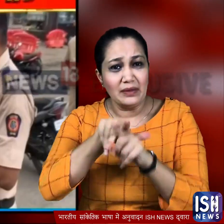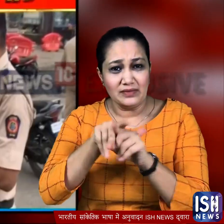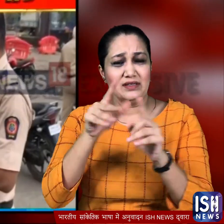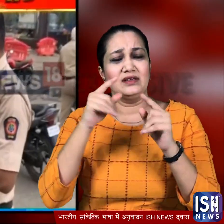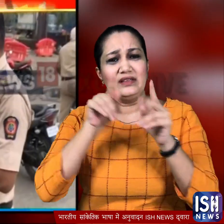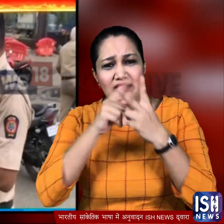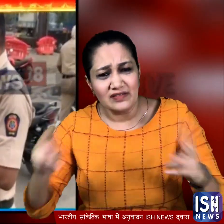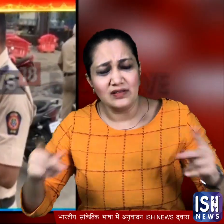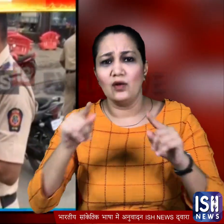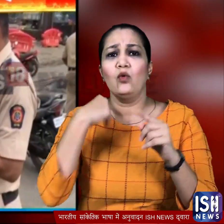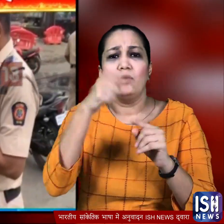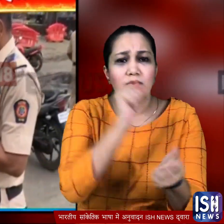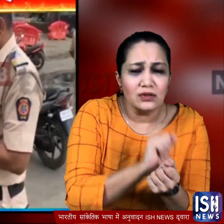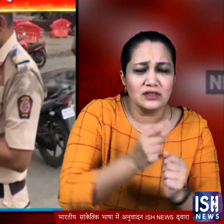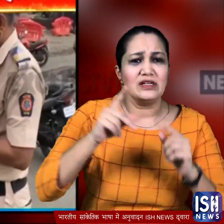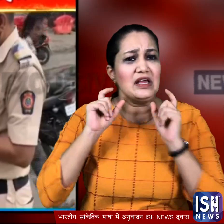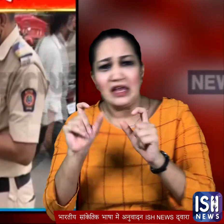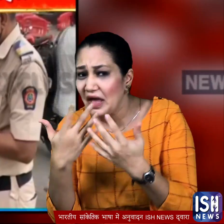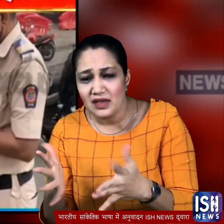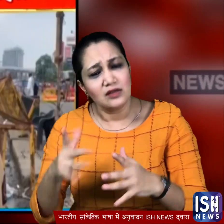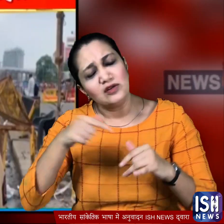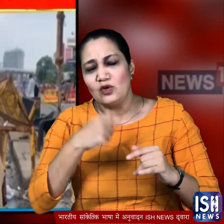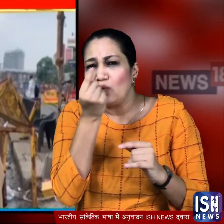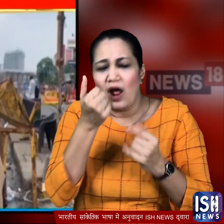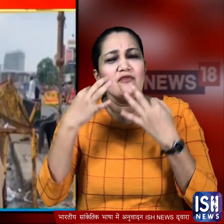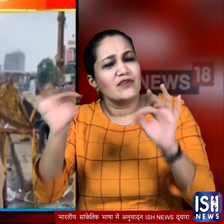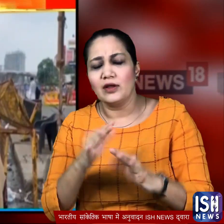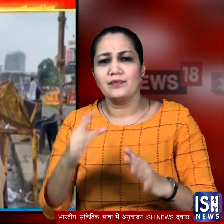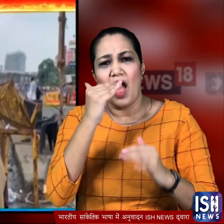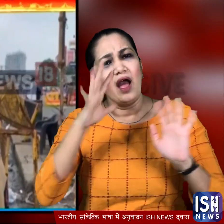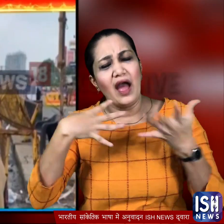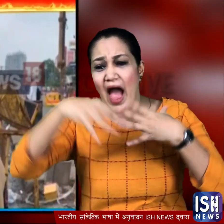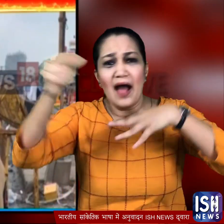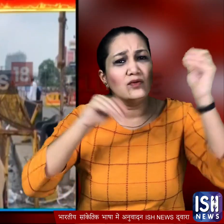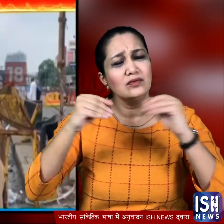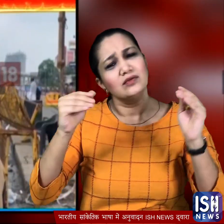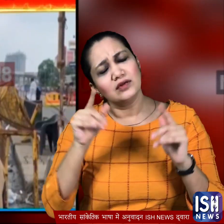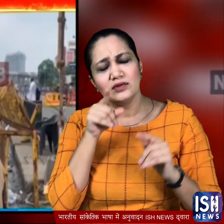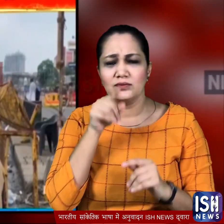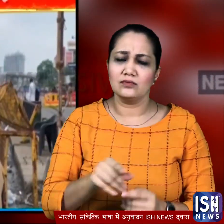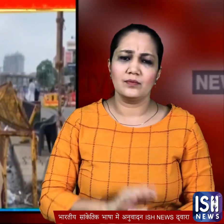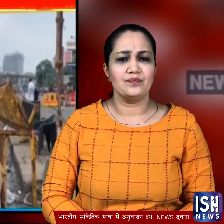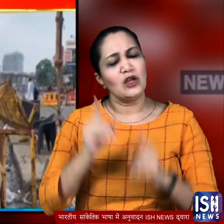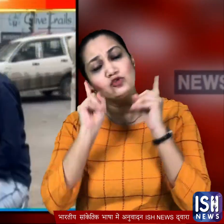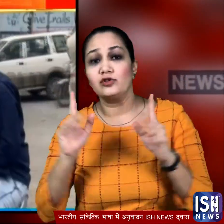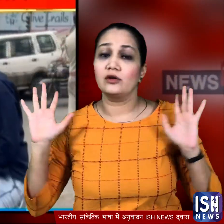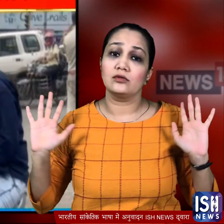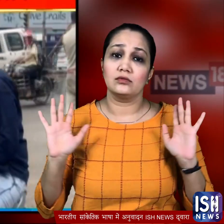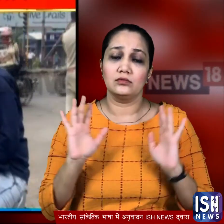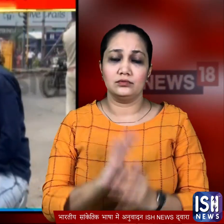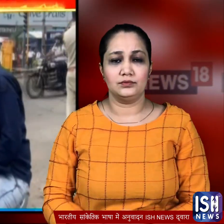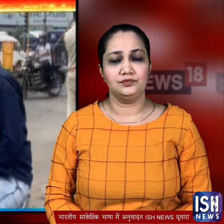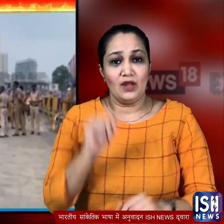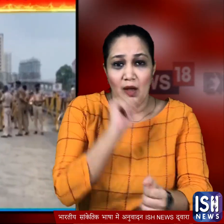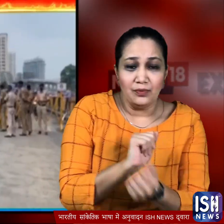बाद पुलिस ने लापरवाही बरतने वालों से जरा भी हमदर्दी नहीं दिखाई। जो बिना वजह से बाहर घूम रहे उनके ऊपर स्ट्रिक्ट एक्शन ले रहे हैं। पुलिस के